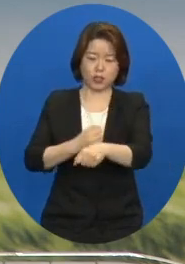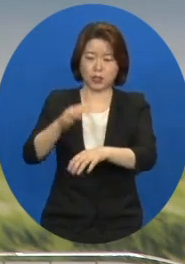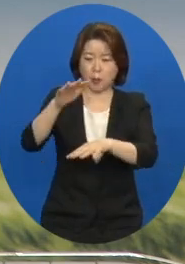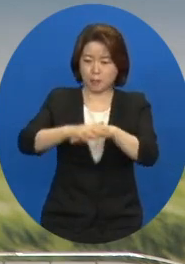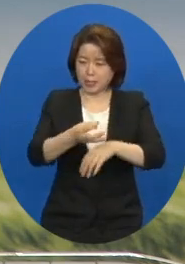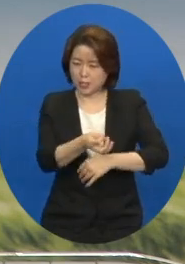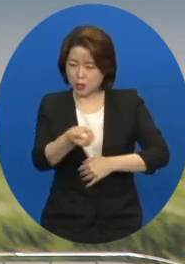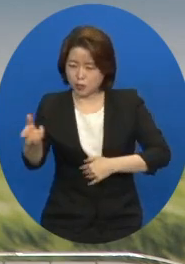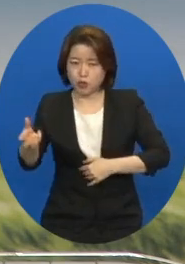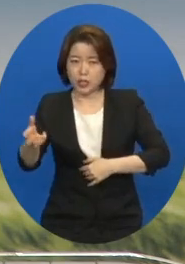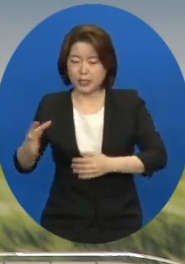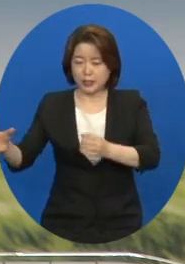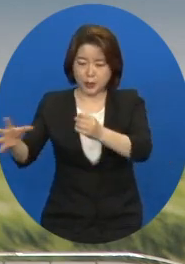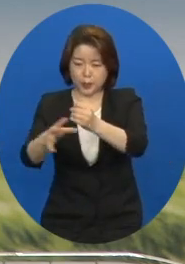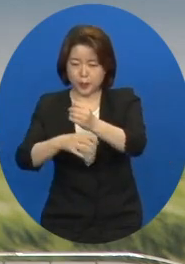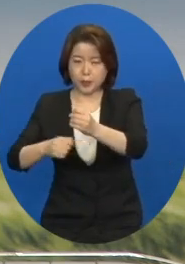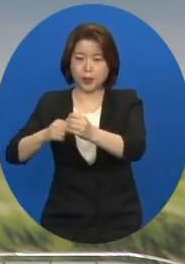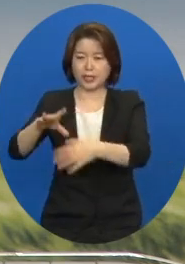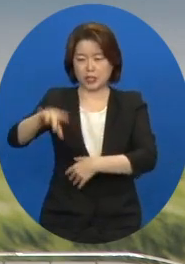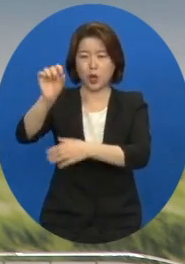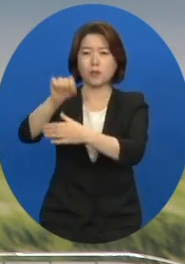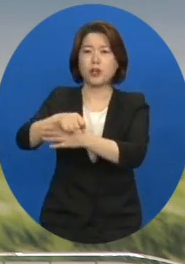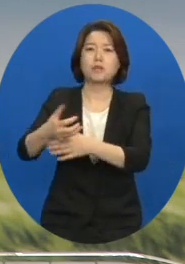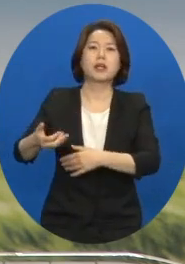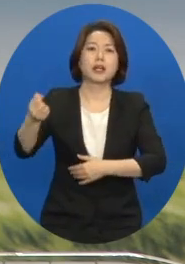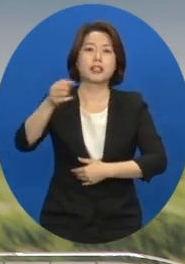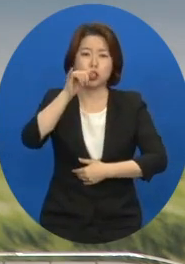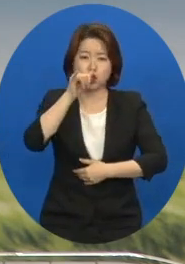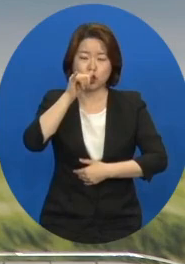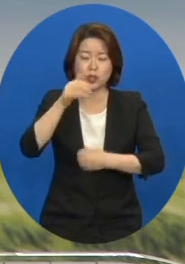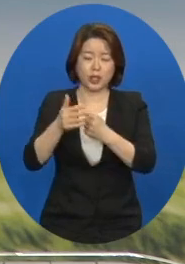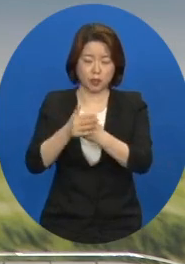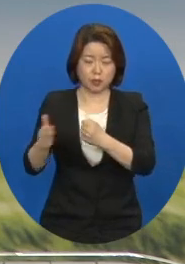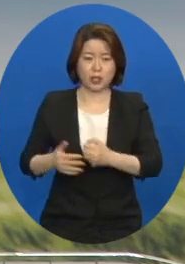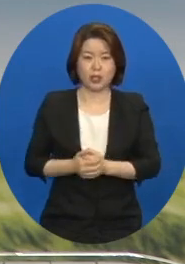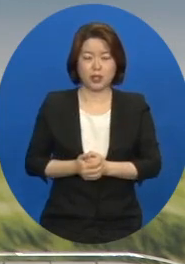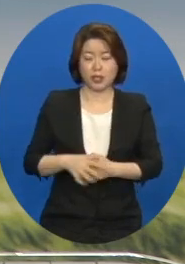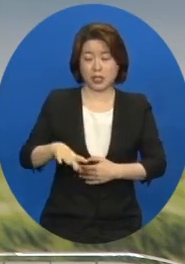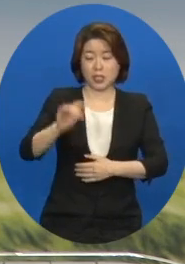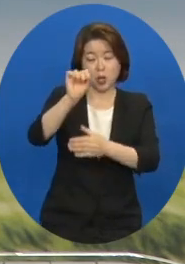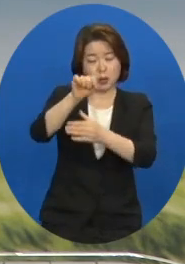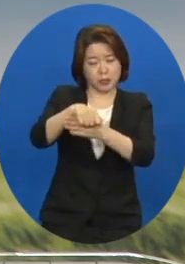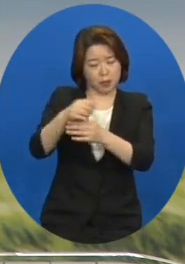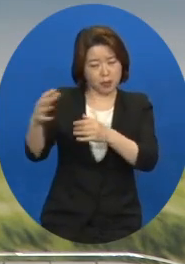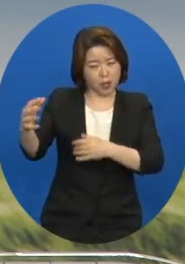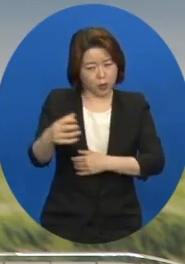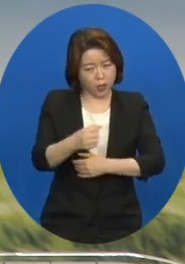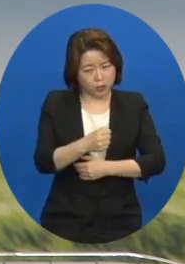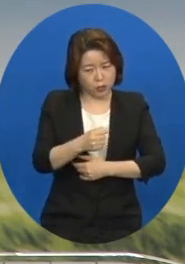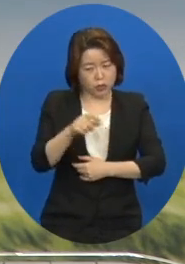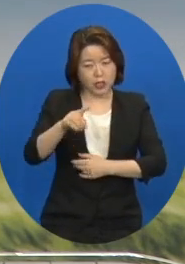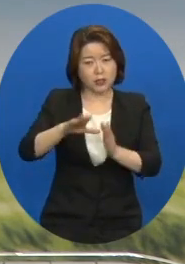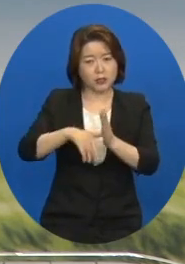뿌린 것에 첫 열매를 거둠이라. 여러분, 첫 열매를 거두었을 때를 한번 생각해